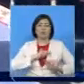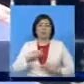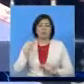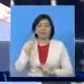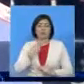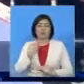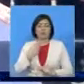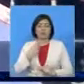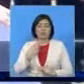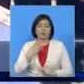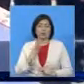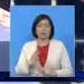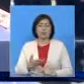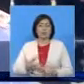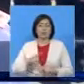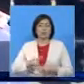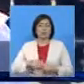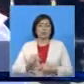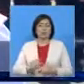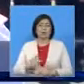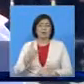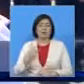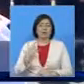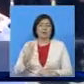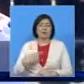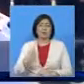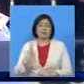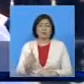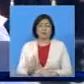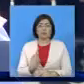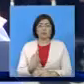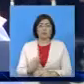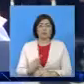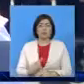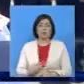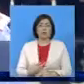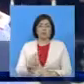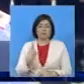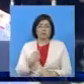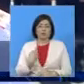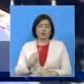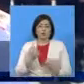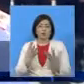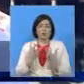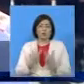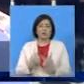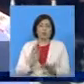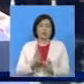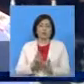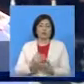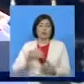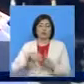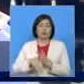құрамға келетін болсақ, бұл жерде жеке құрам 131 жеке құрам саны бар. Соның ішінде бізде